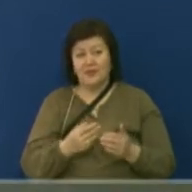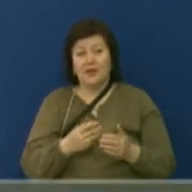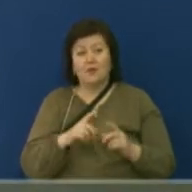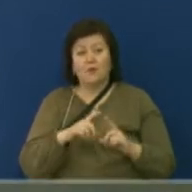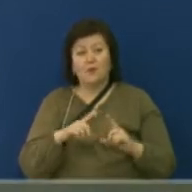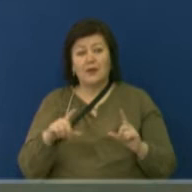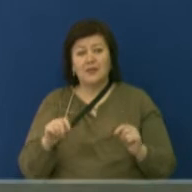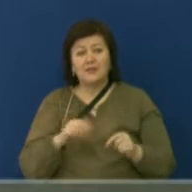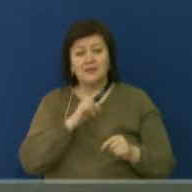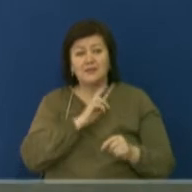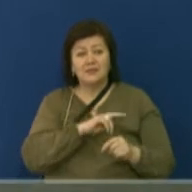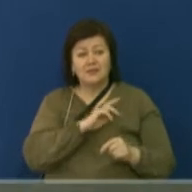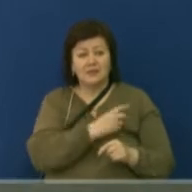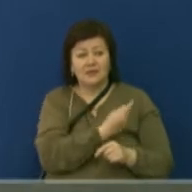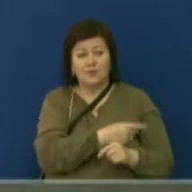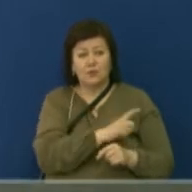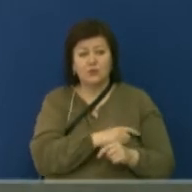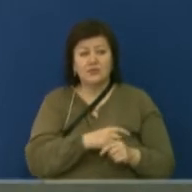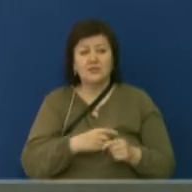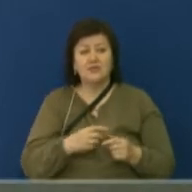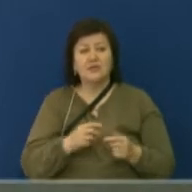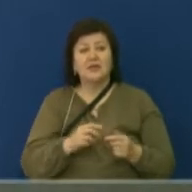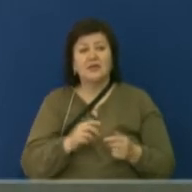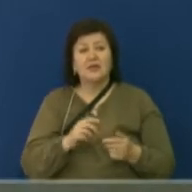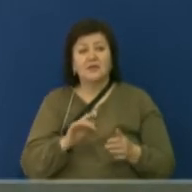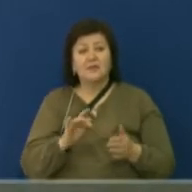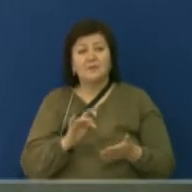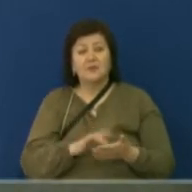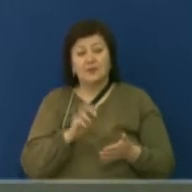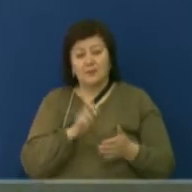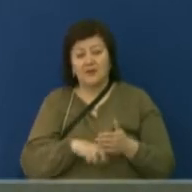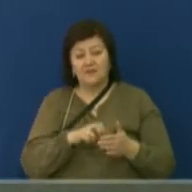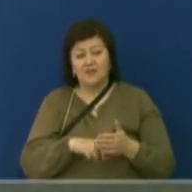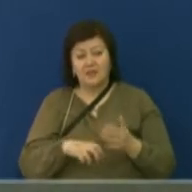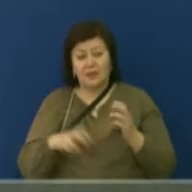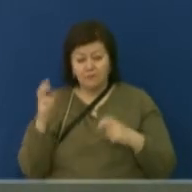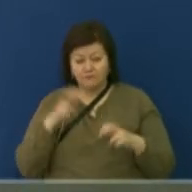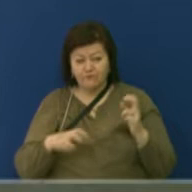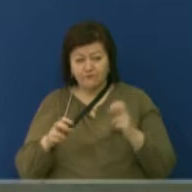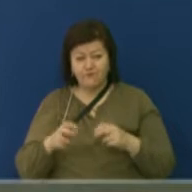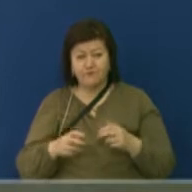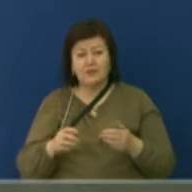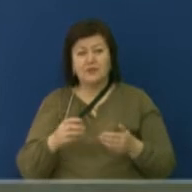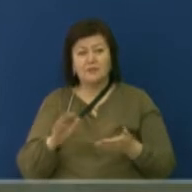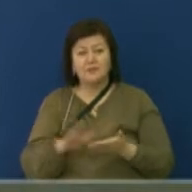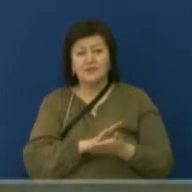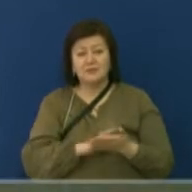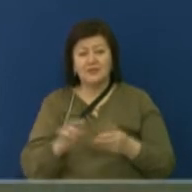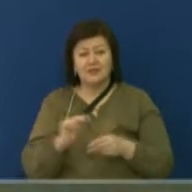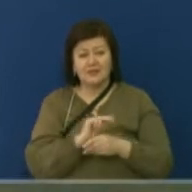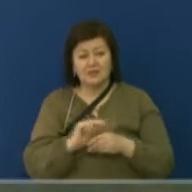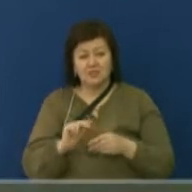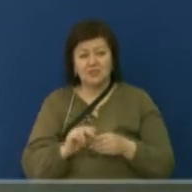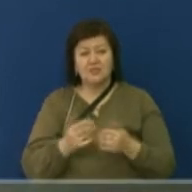поддержки пациентов и внутренней экспертизы. Мы проверяем обследование полноты охвата лечения,